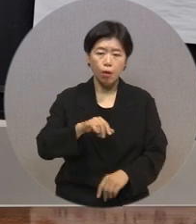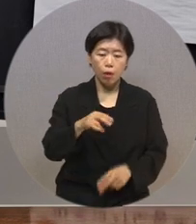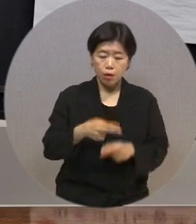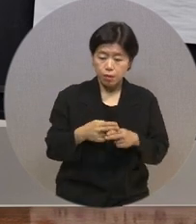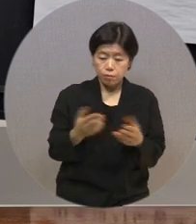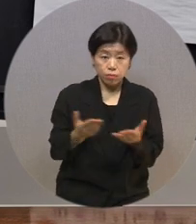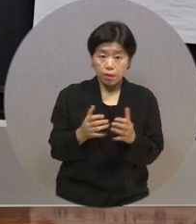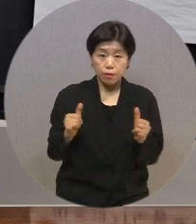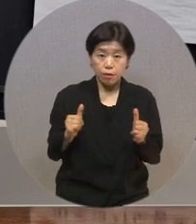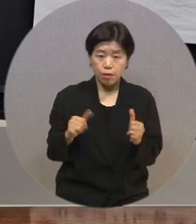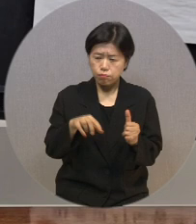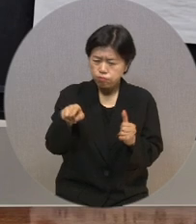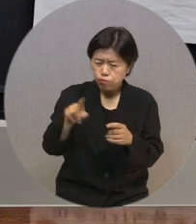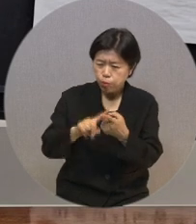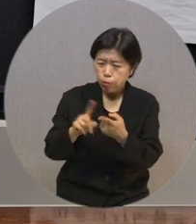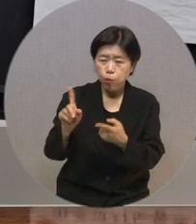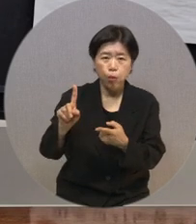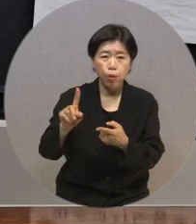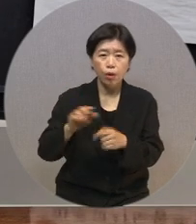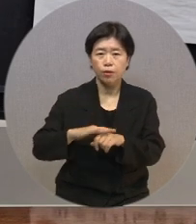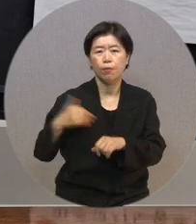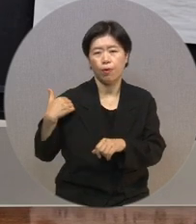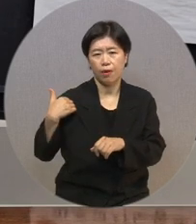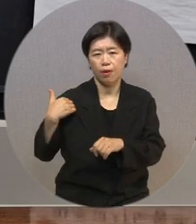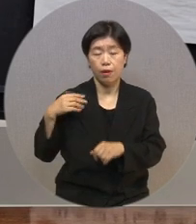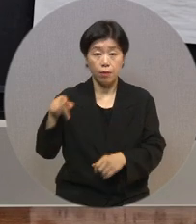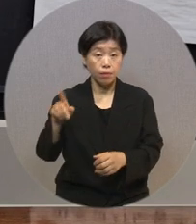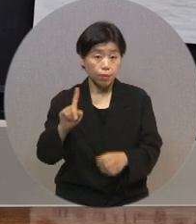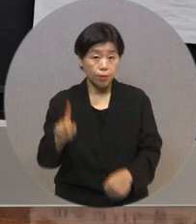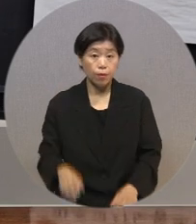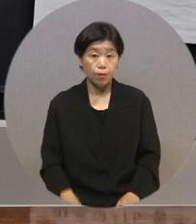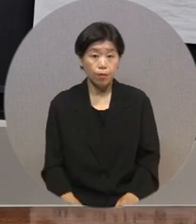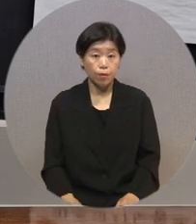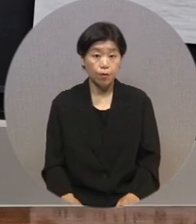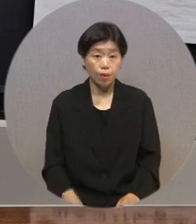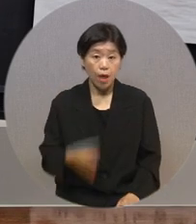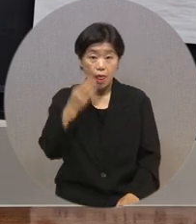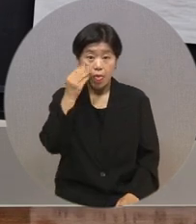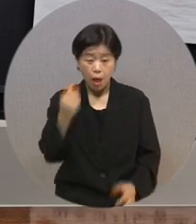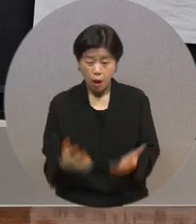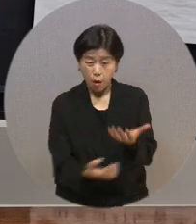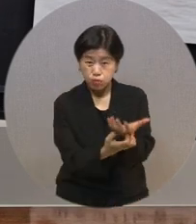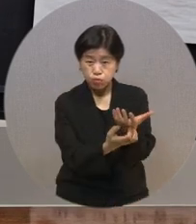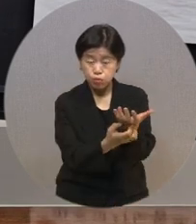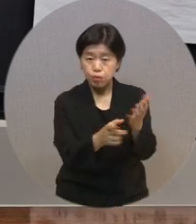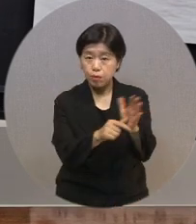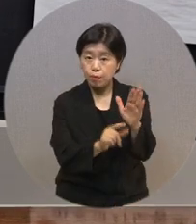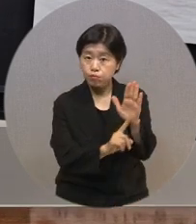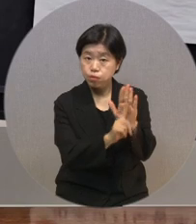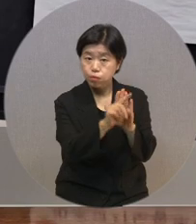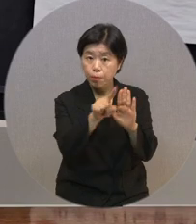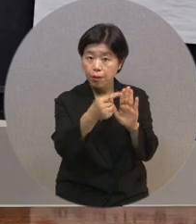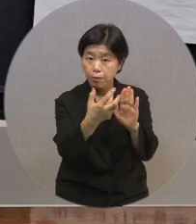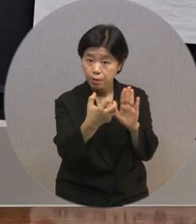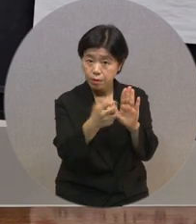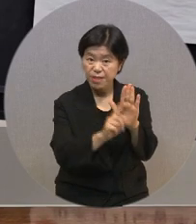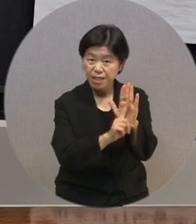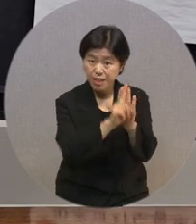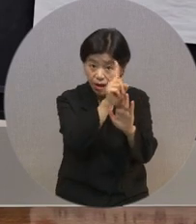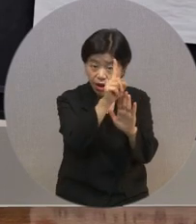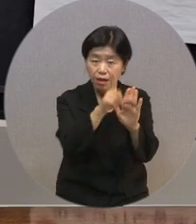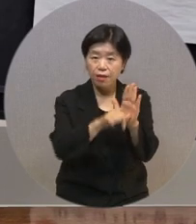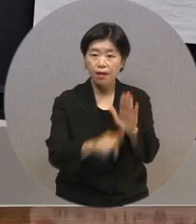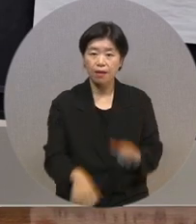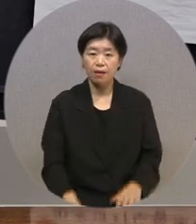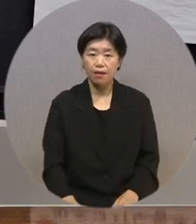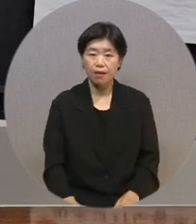역시나 마찬가지고 조류흠이란 튀김이 거의 180도 이상 이제 올라가면